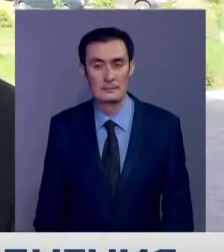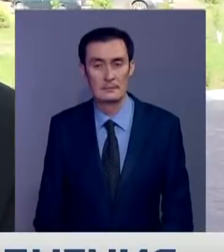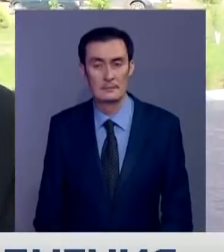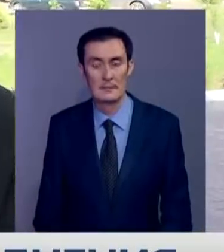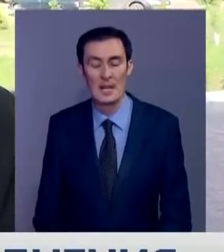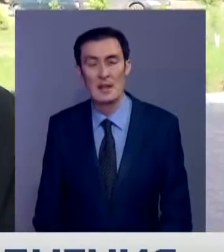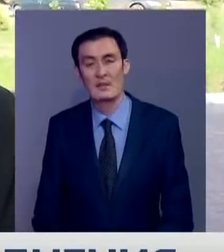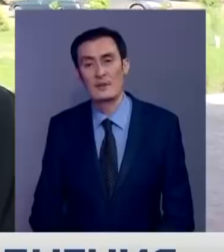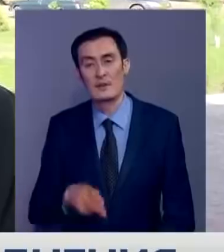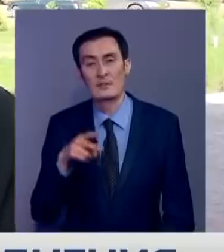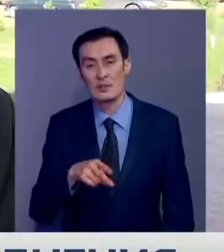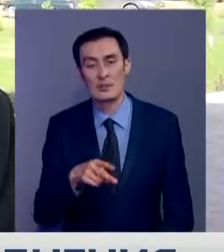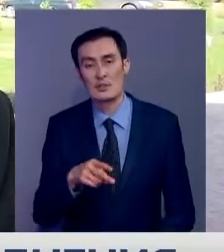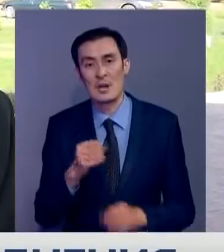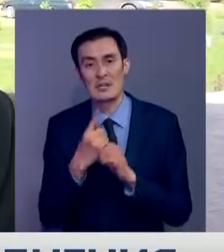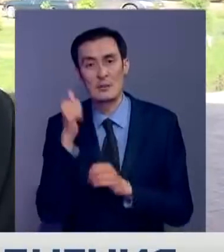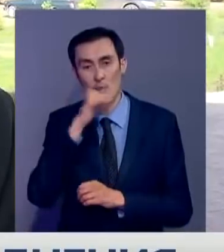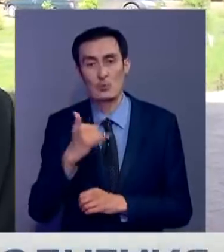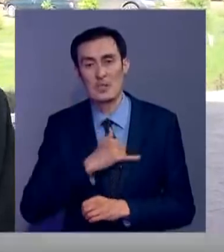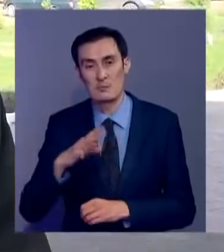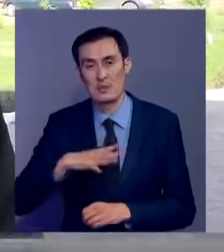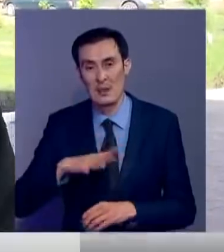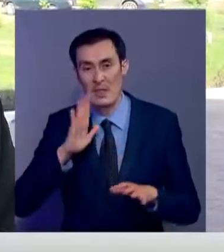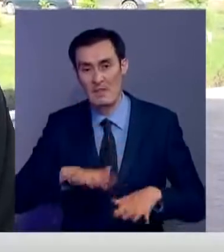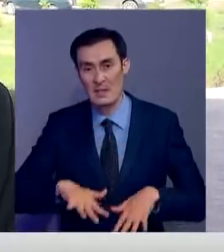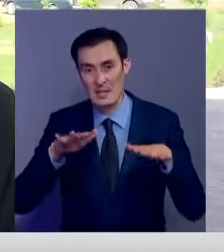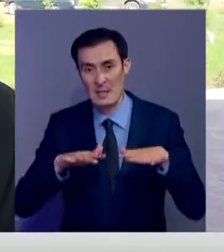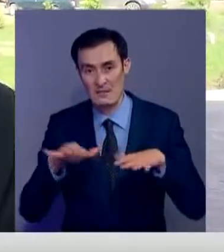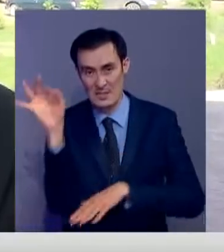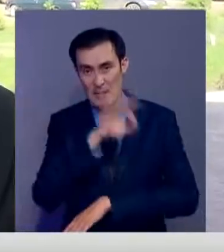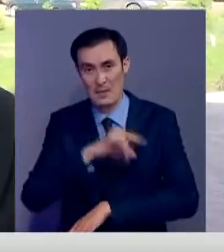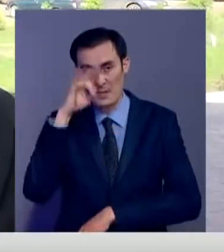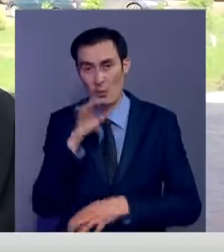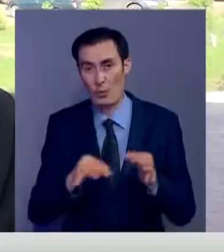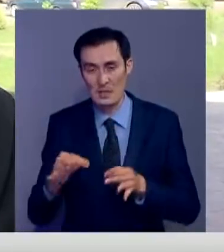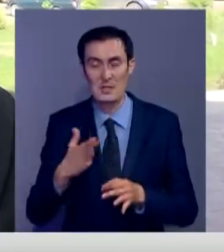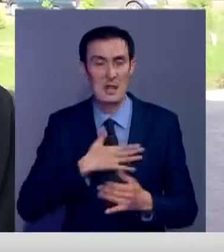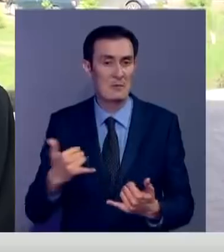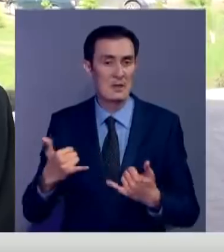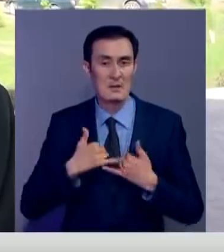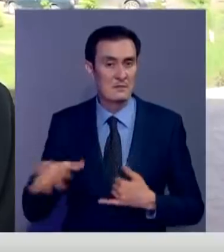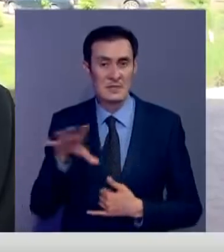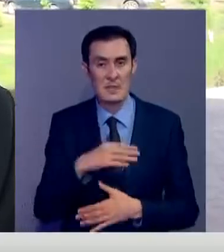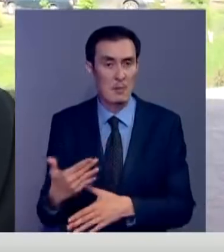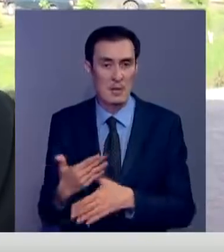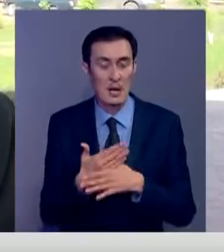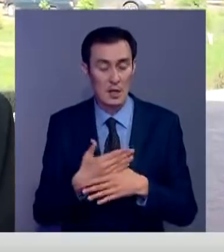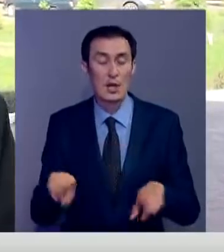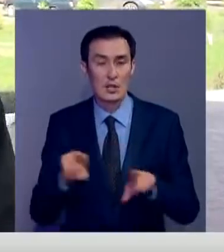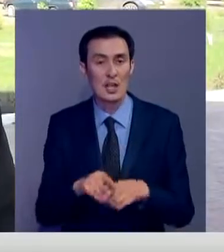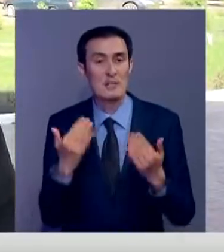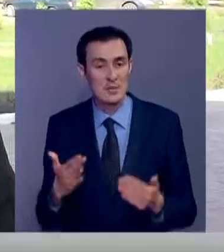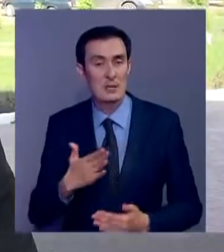В 2011 году, когда у нас наводнение было в Западно-Казахстанской области, и вот все помогали, весь Казахстан. Также сейчас